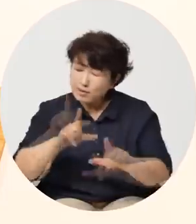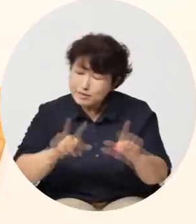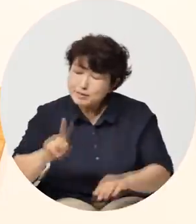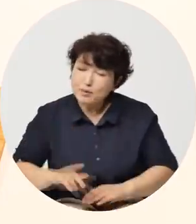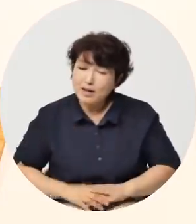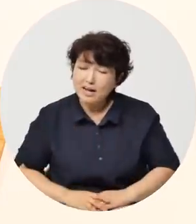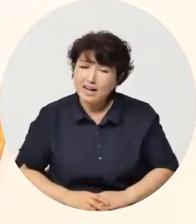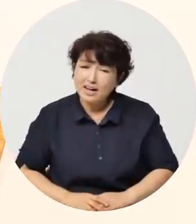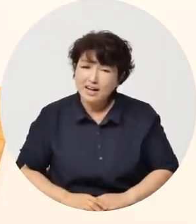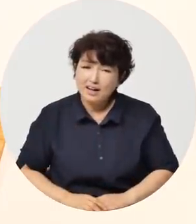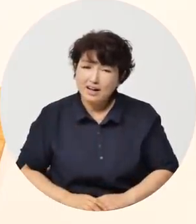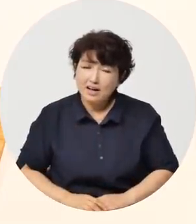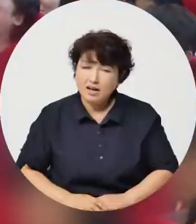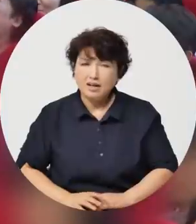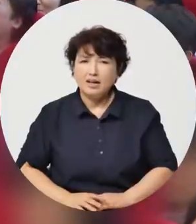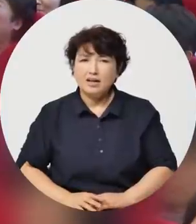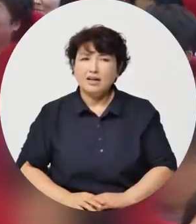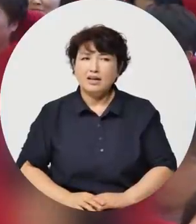네. 남편